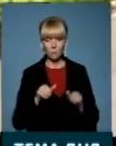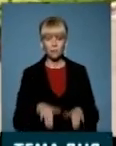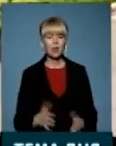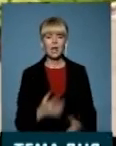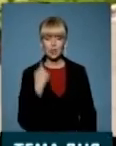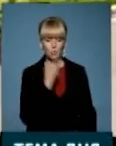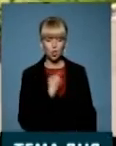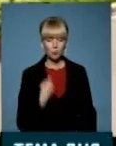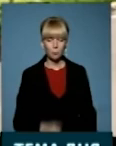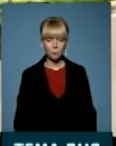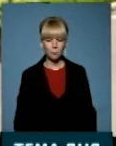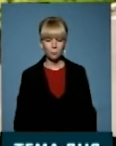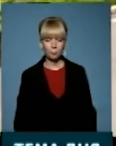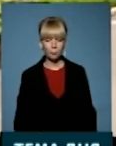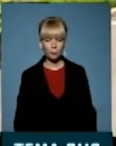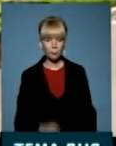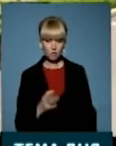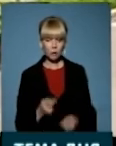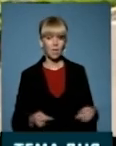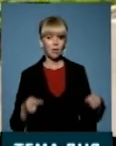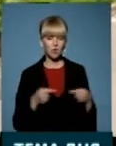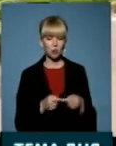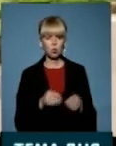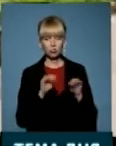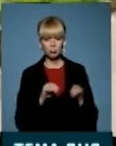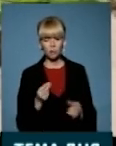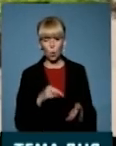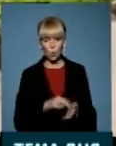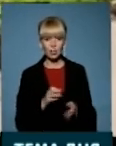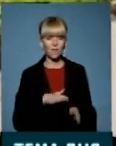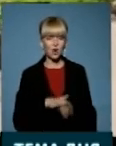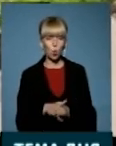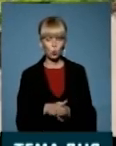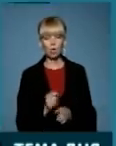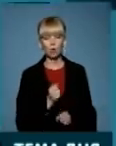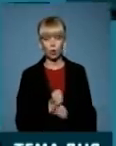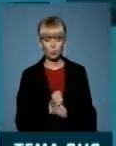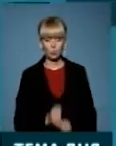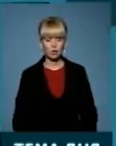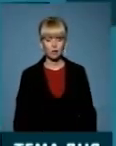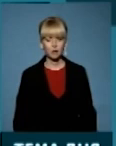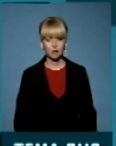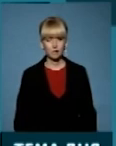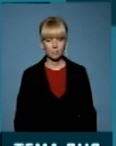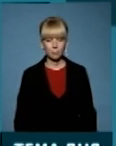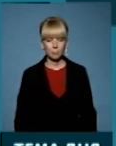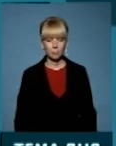Яким чином? Ну, відповідно, складений кошторис на виконання певних робіт.